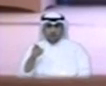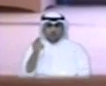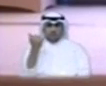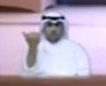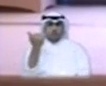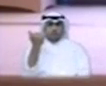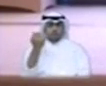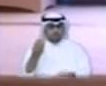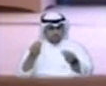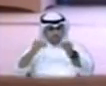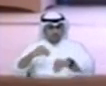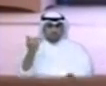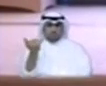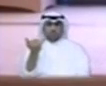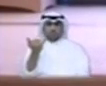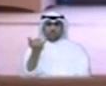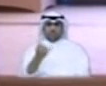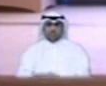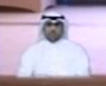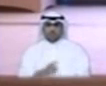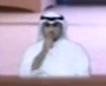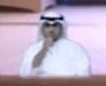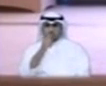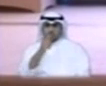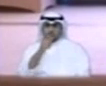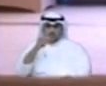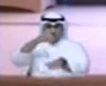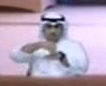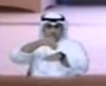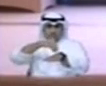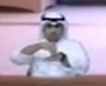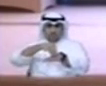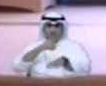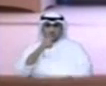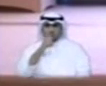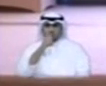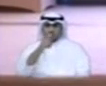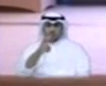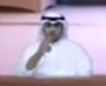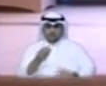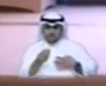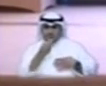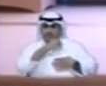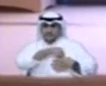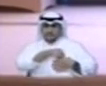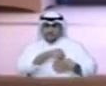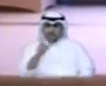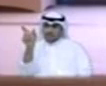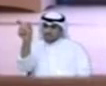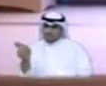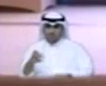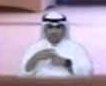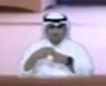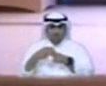و أستطيع أن أقول بأن التوصيات التي صدرت لن تفيد فقط دولة